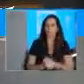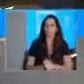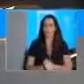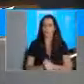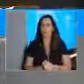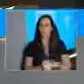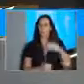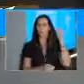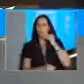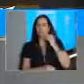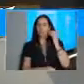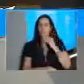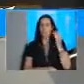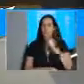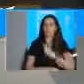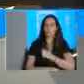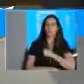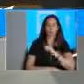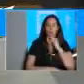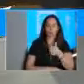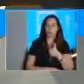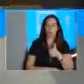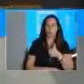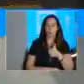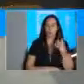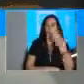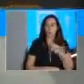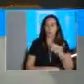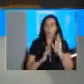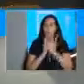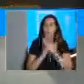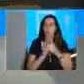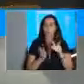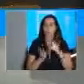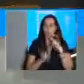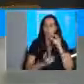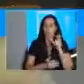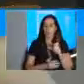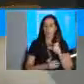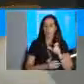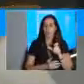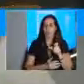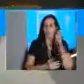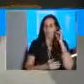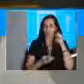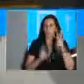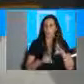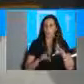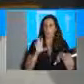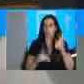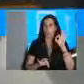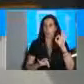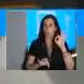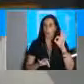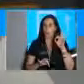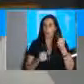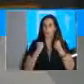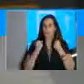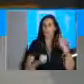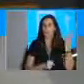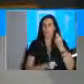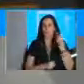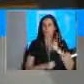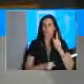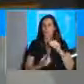ספר ממלכתי דתי מסרב שיתנו לו ספר שבו נאמר שהדישה יכולה לבחור לנסוע בשבת,